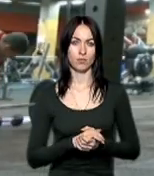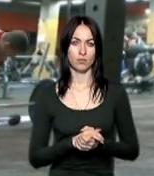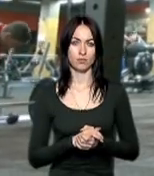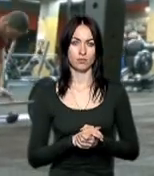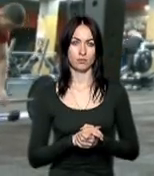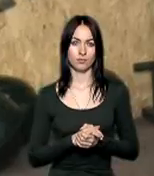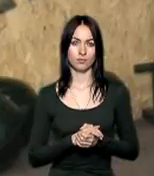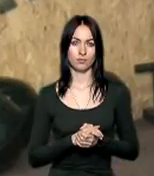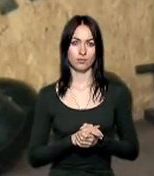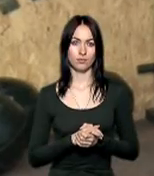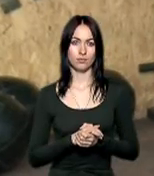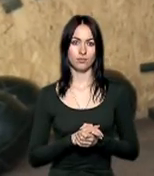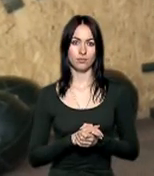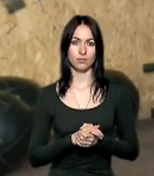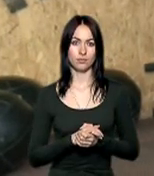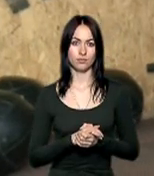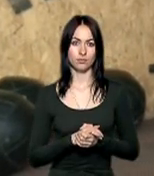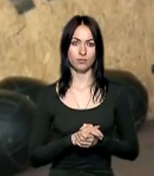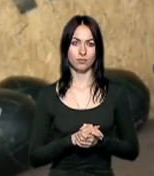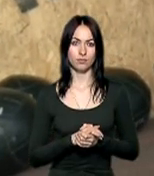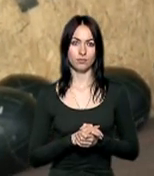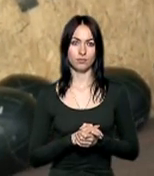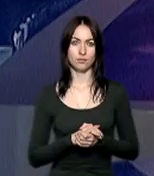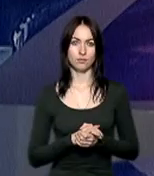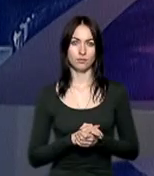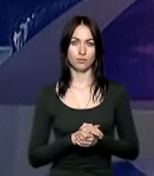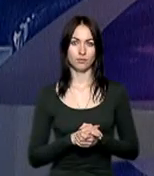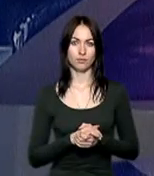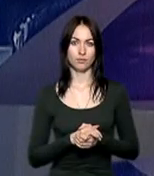Альона Рязанцева та Антон Калита. Новини на Суспільному. Харків.